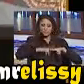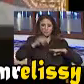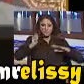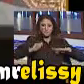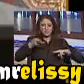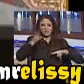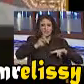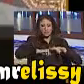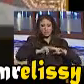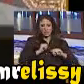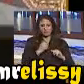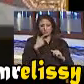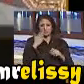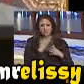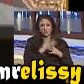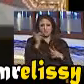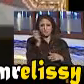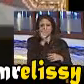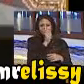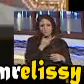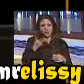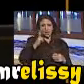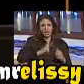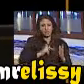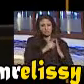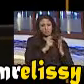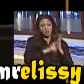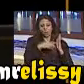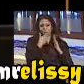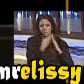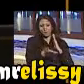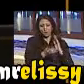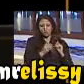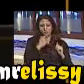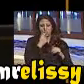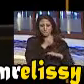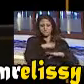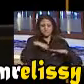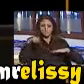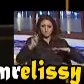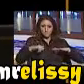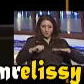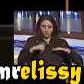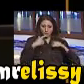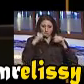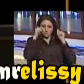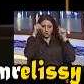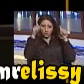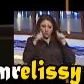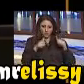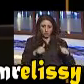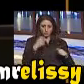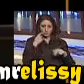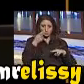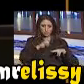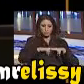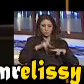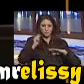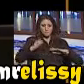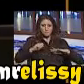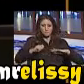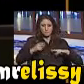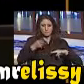محاكمته في قضية اتهامه بالكسب غير المشروع. وأصدرت محكمة النقد قرارا بإعادة محاكمة زهير